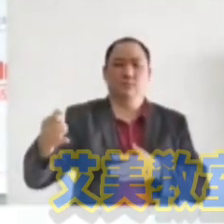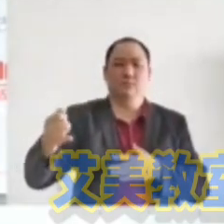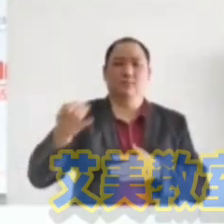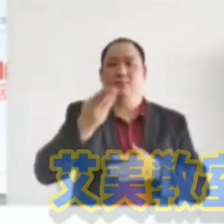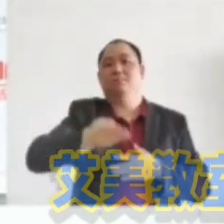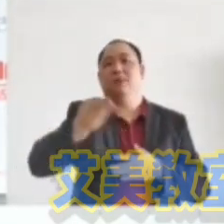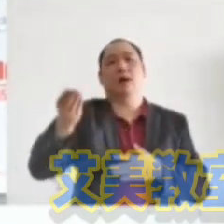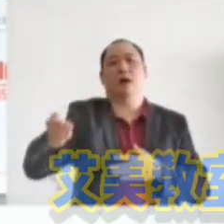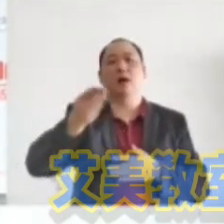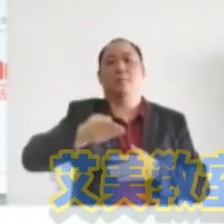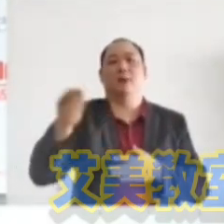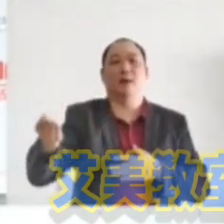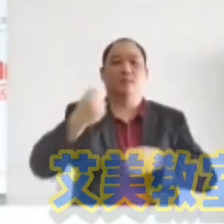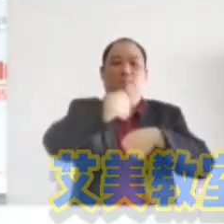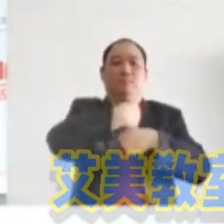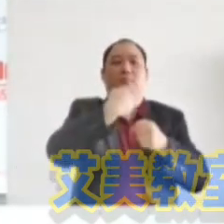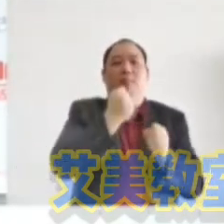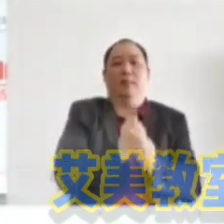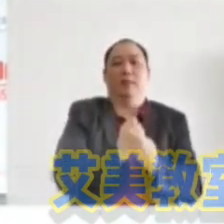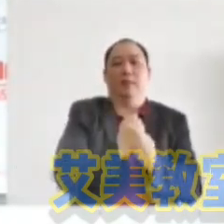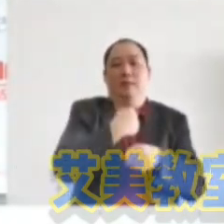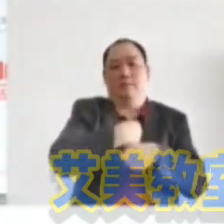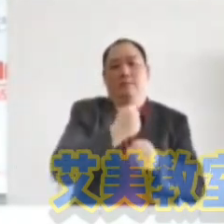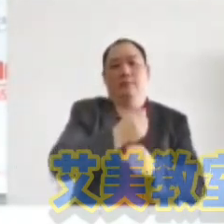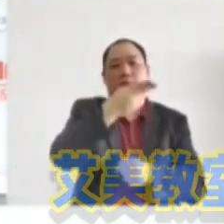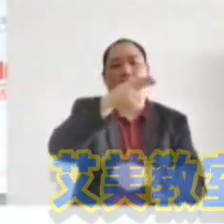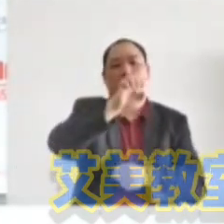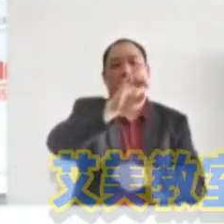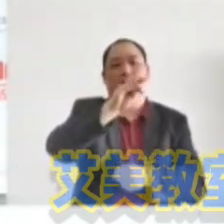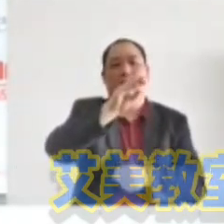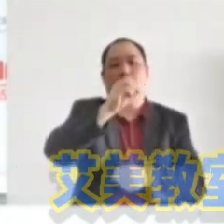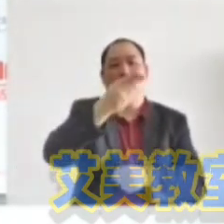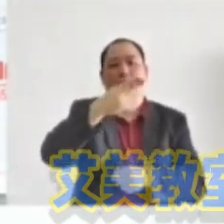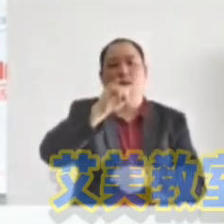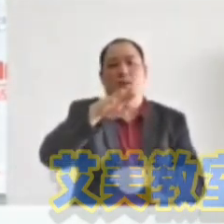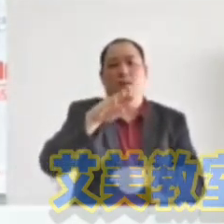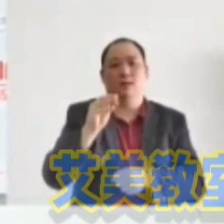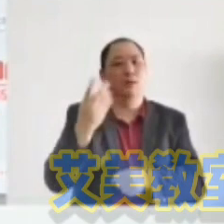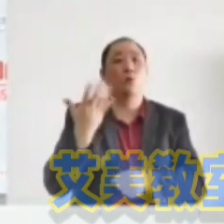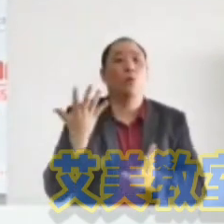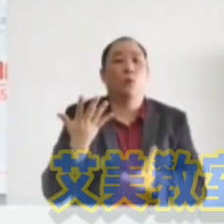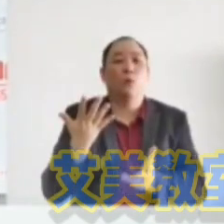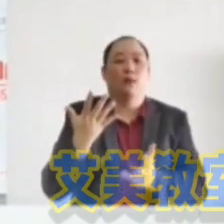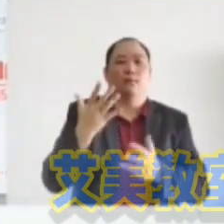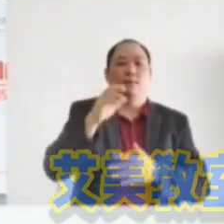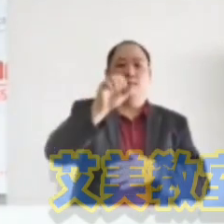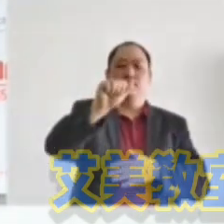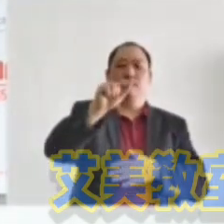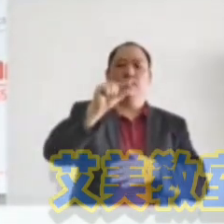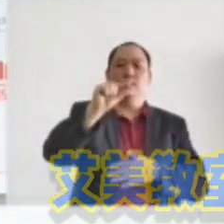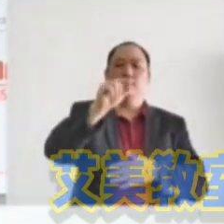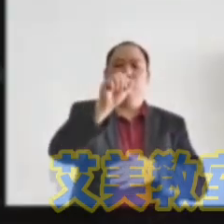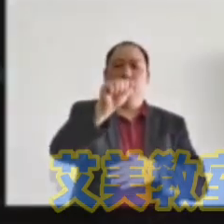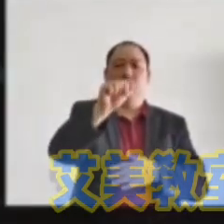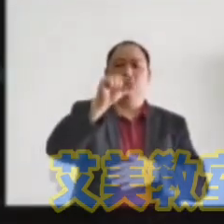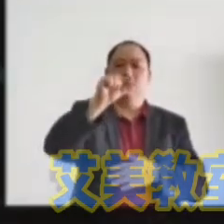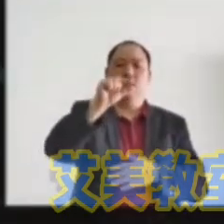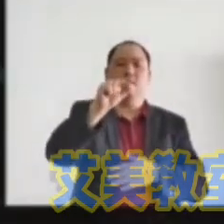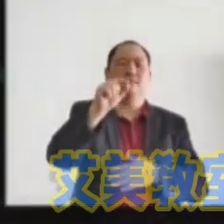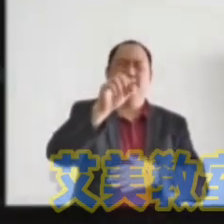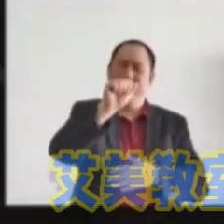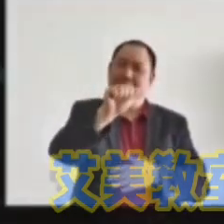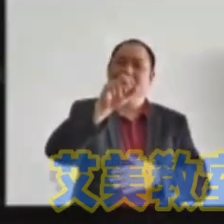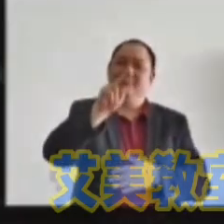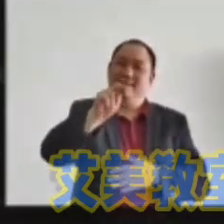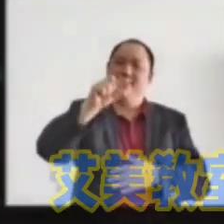有这样子的功效，这样子的功能，它是由什么 ingredient 做而成的，就是什么成分做而成的，就是我